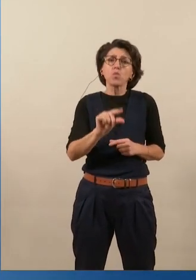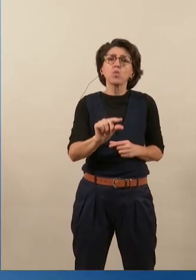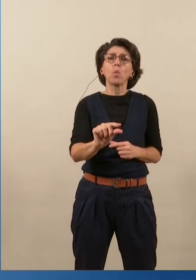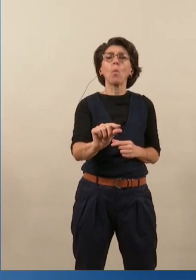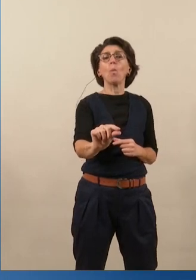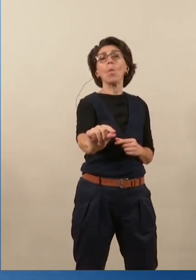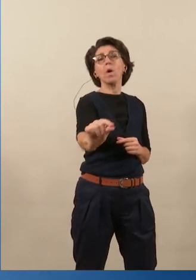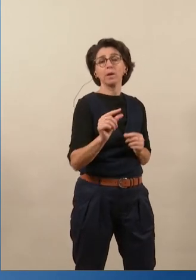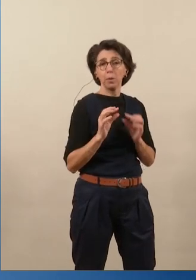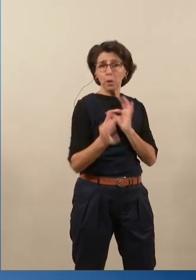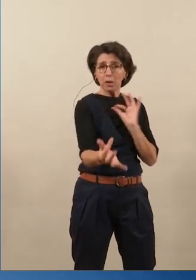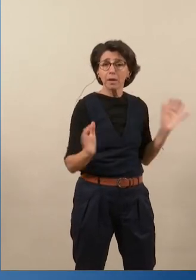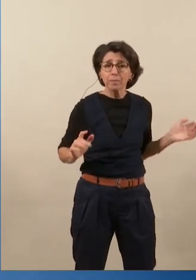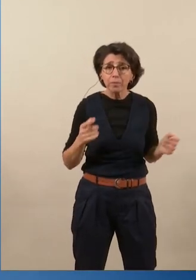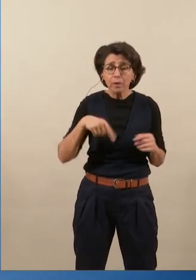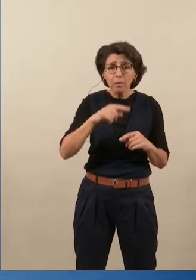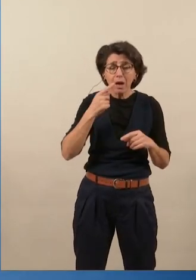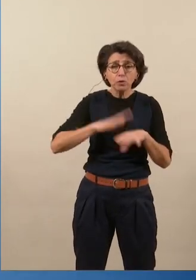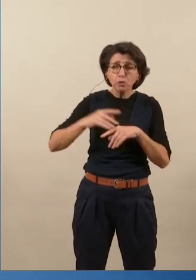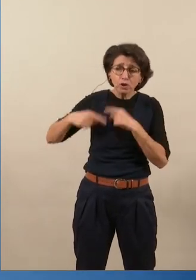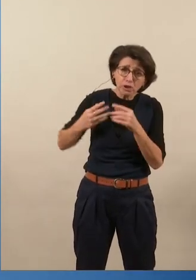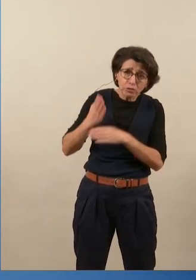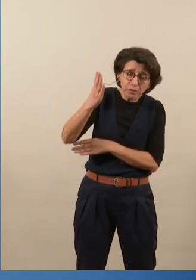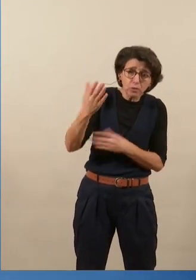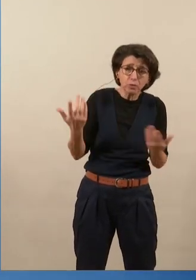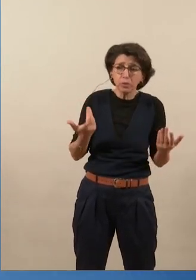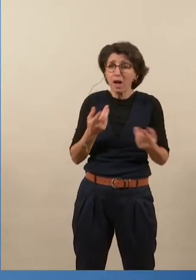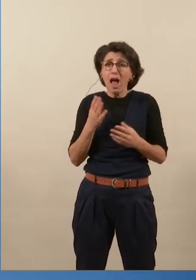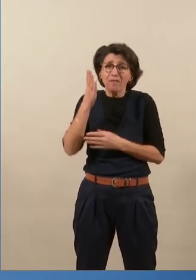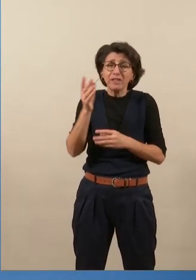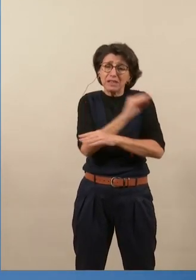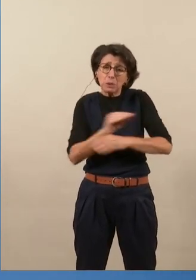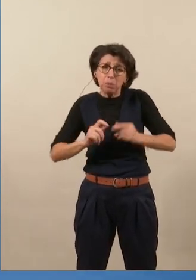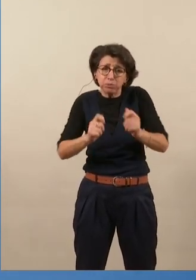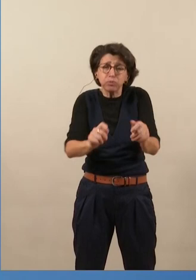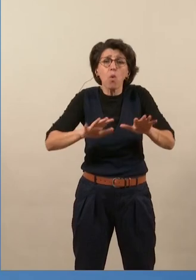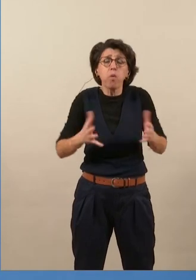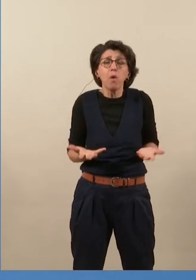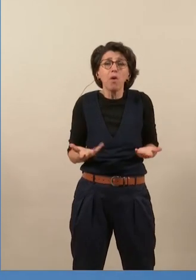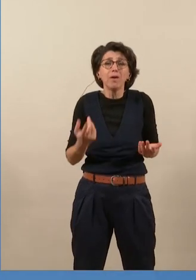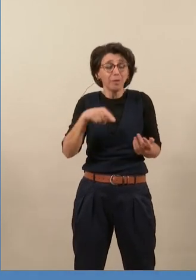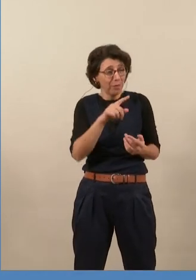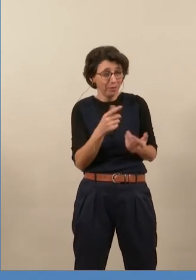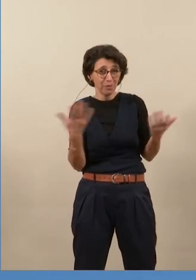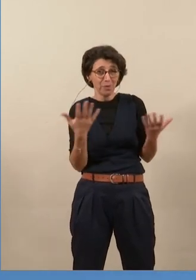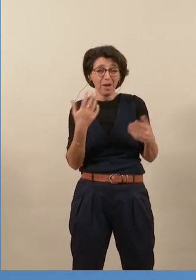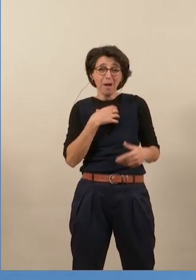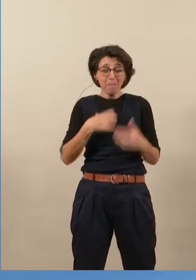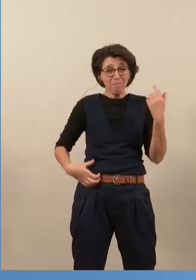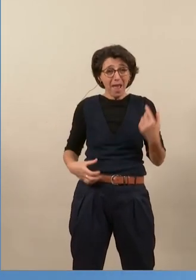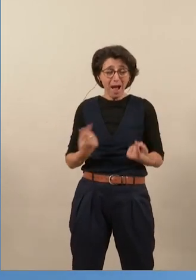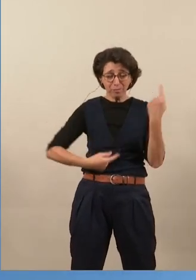aujourd'hui vous ne parlez que de génération futures de sécurisation de l'avenir et vous êtes devenu le maire d'une ville qui